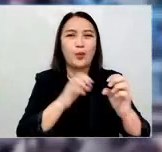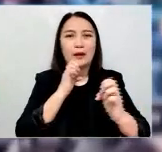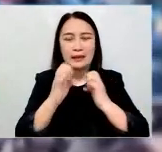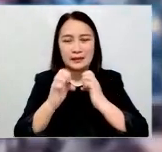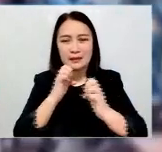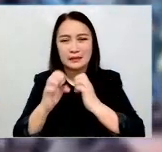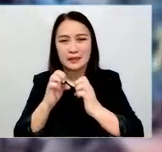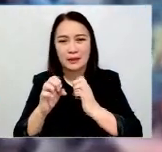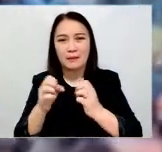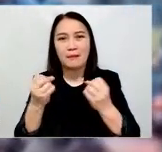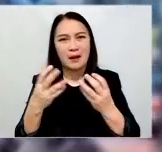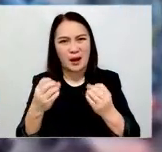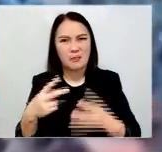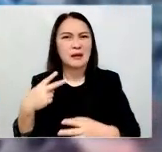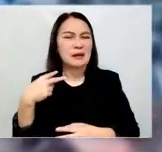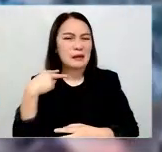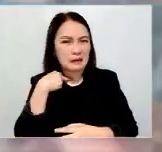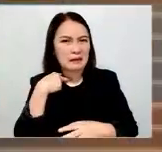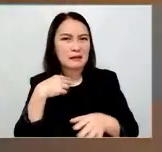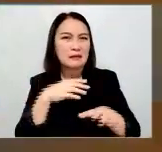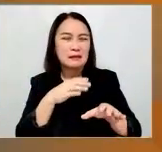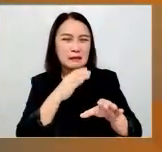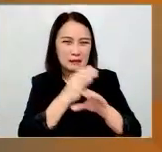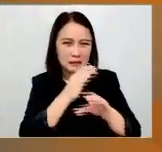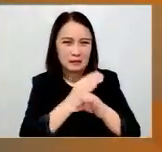naipit na sasakyan dahil hindi makausan sa baha.